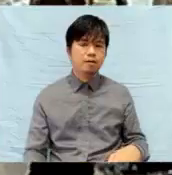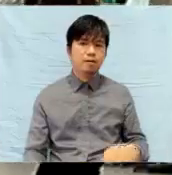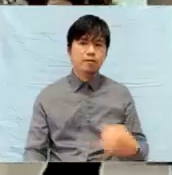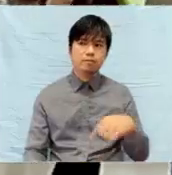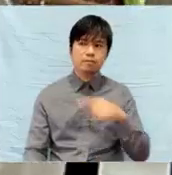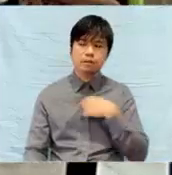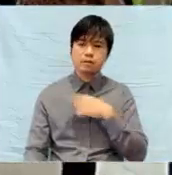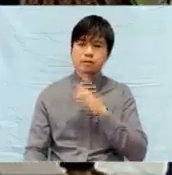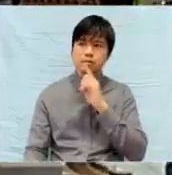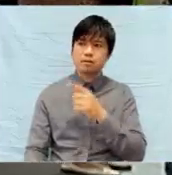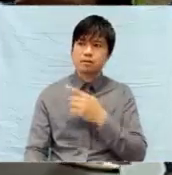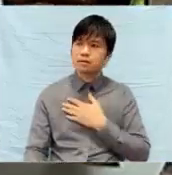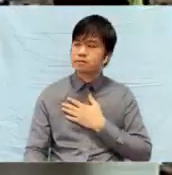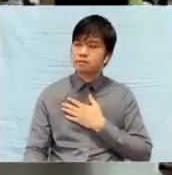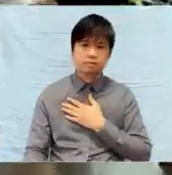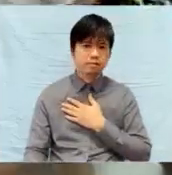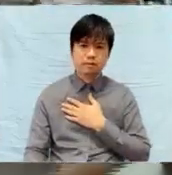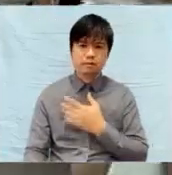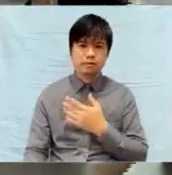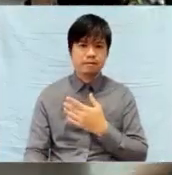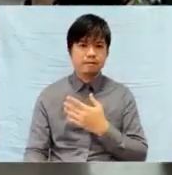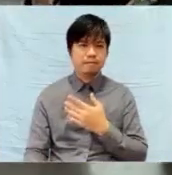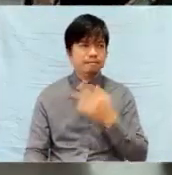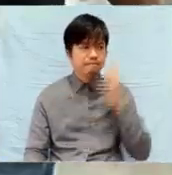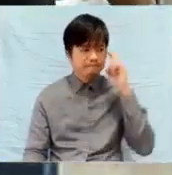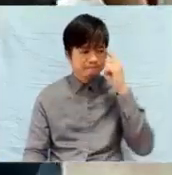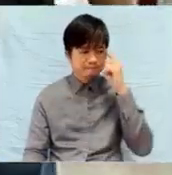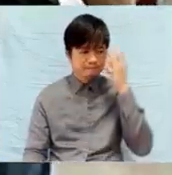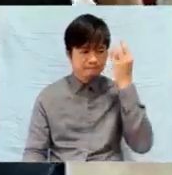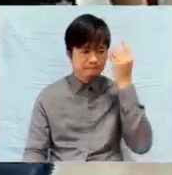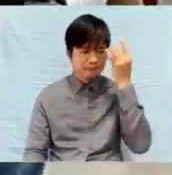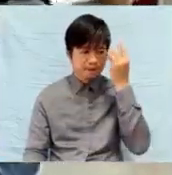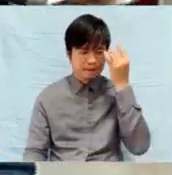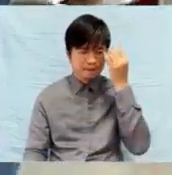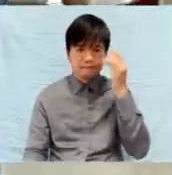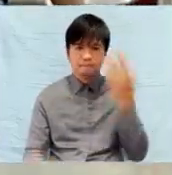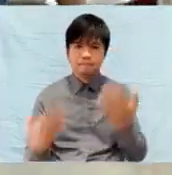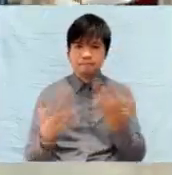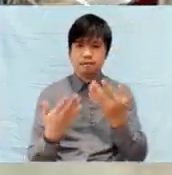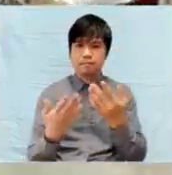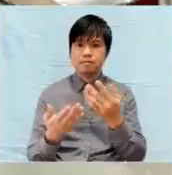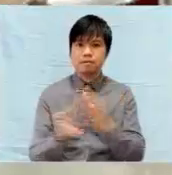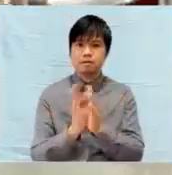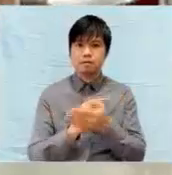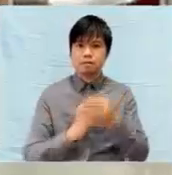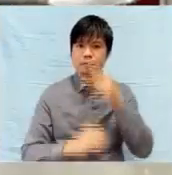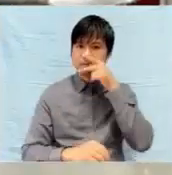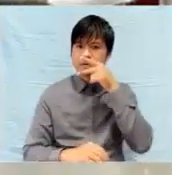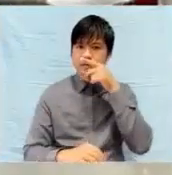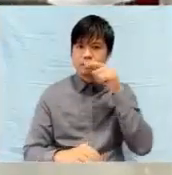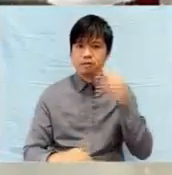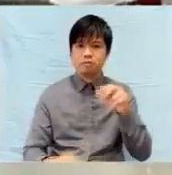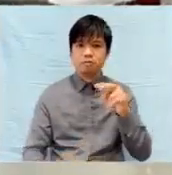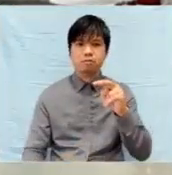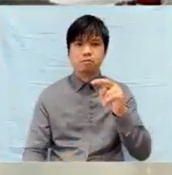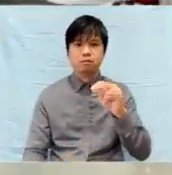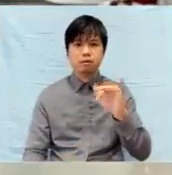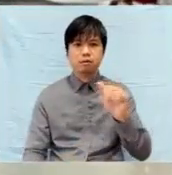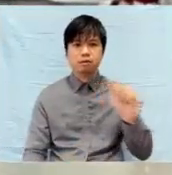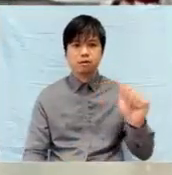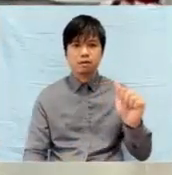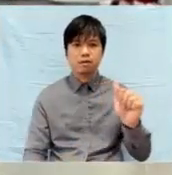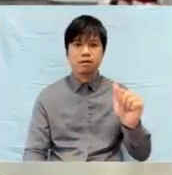hindi kami talagang mapakali sa pag-iisip na baka privatization na ito na sinasabi. Baka itong mag-post